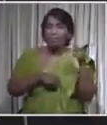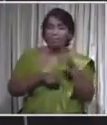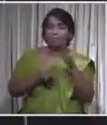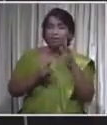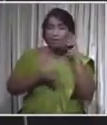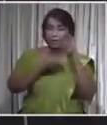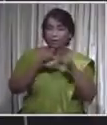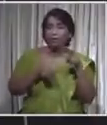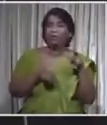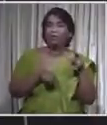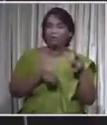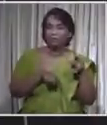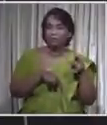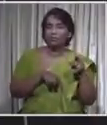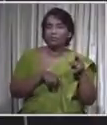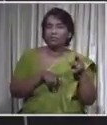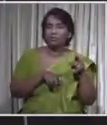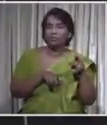අර මිනිස්සුන්ගෙන්